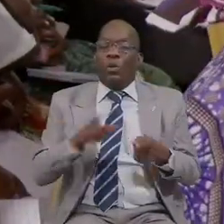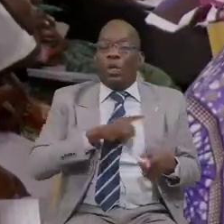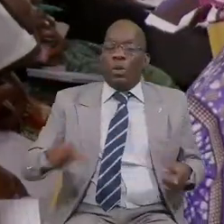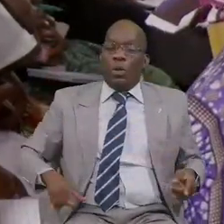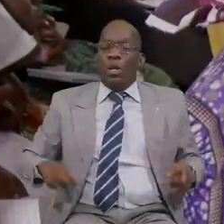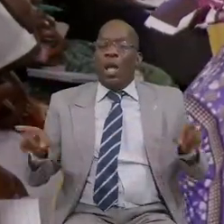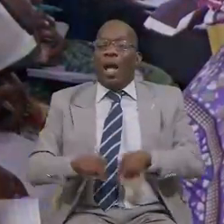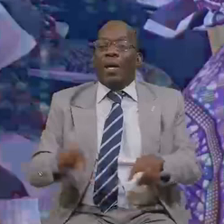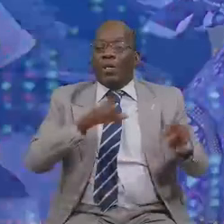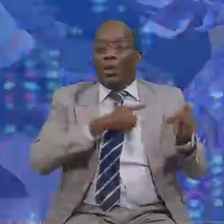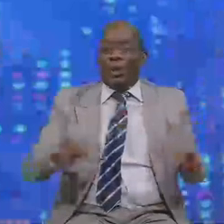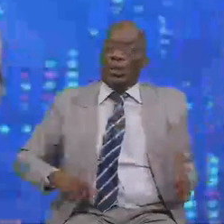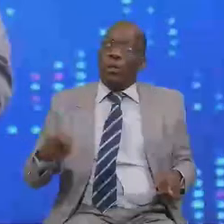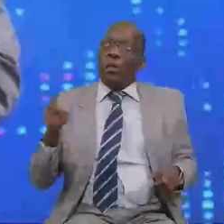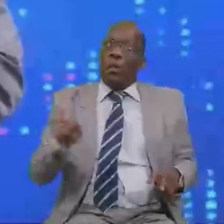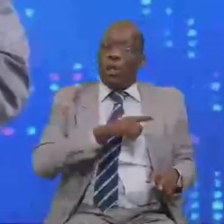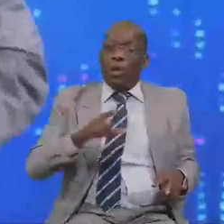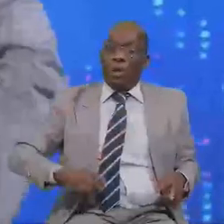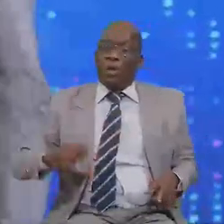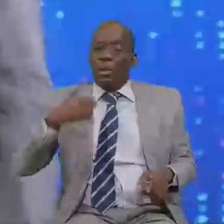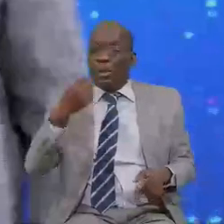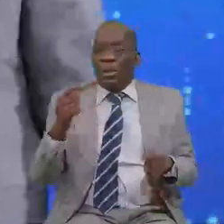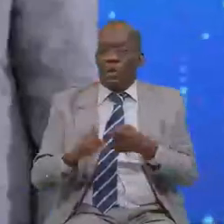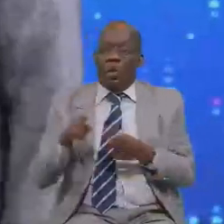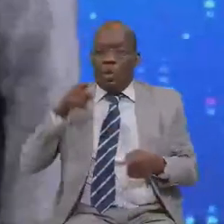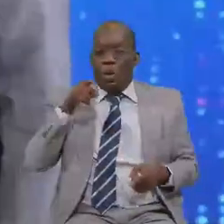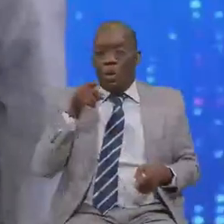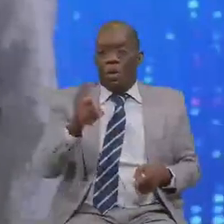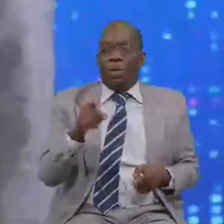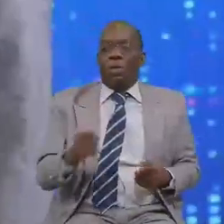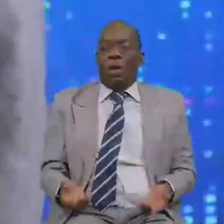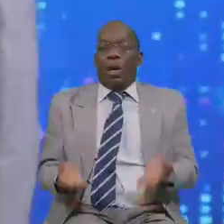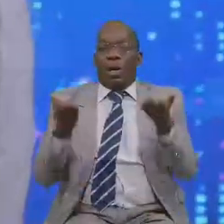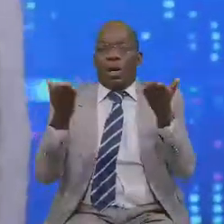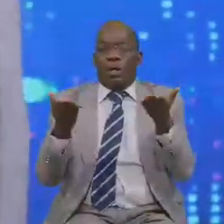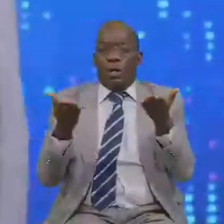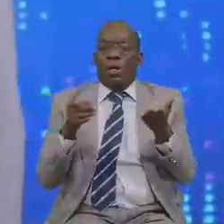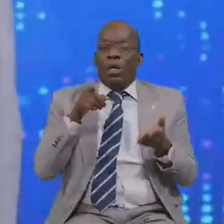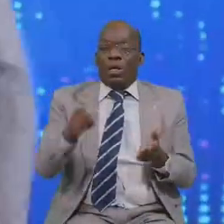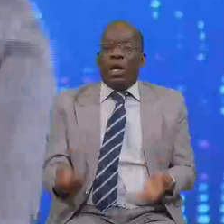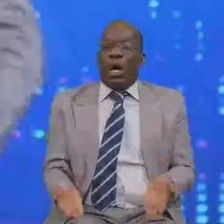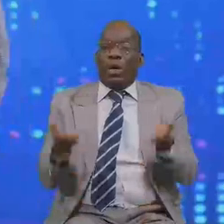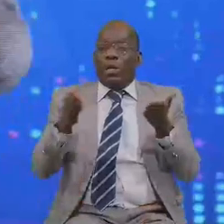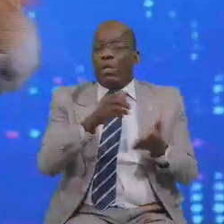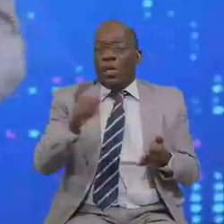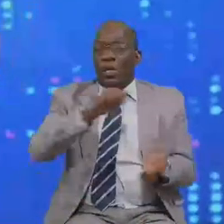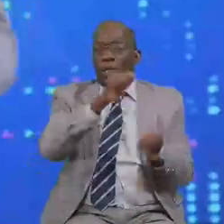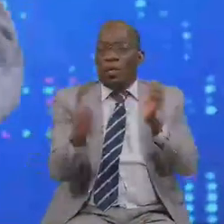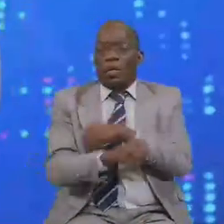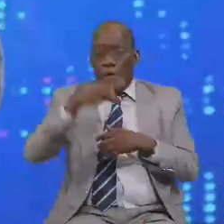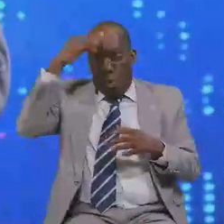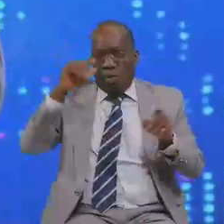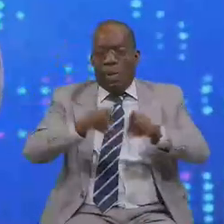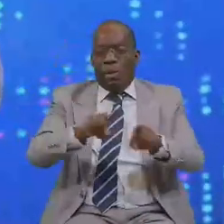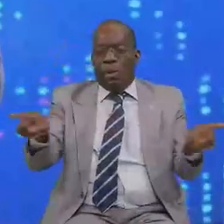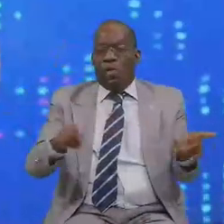Seigneur lui dit, lève-toi. Il se leva en homme différent, transformé. Un